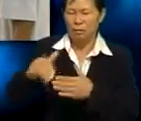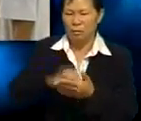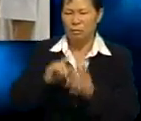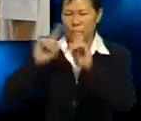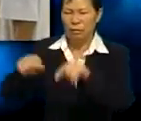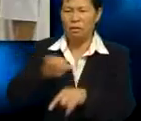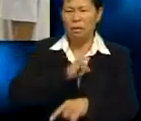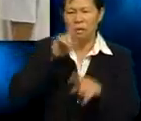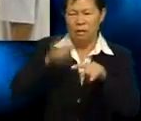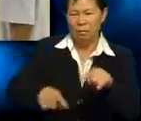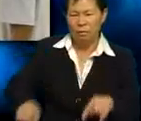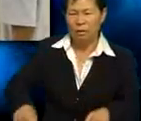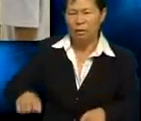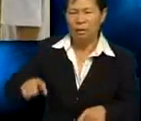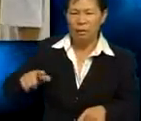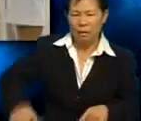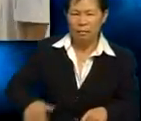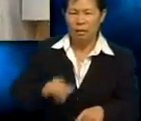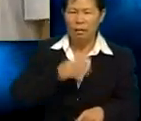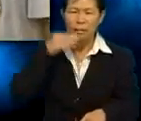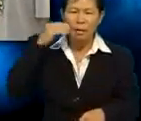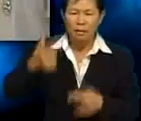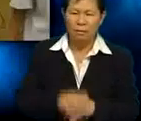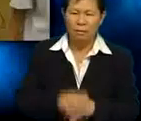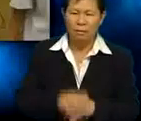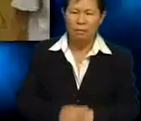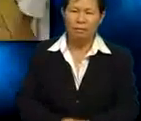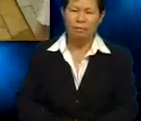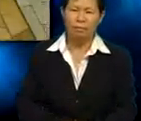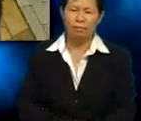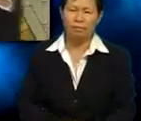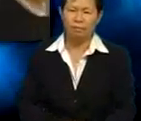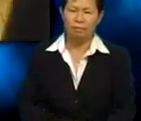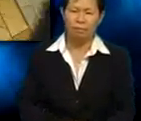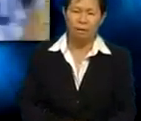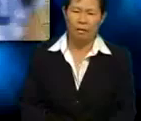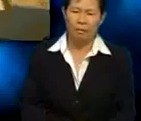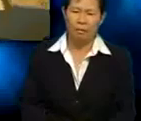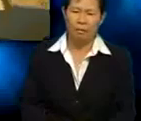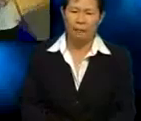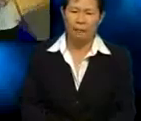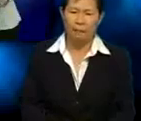boleh lambat. Kena balik cepat. Ya, malah. Sebenarnya.